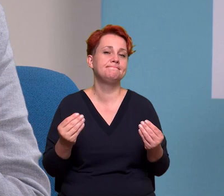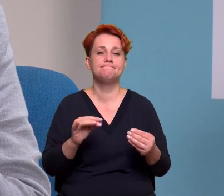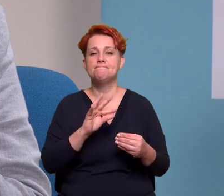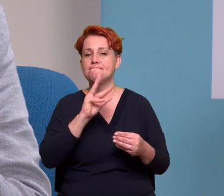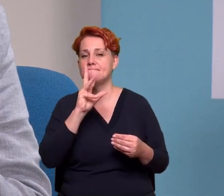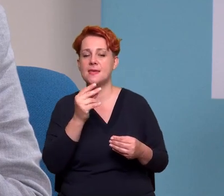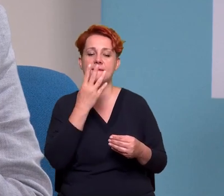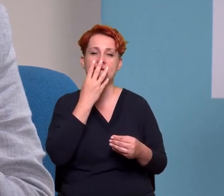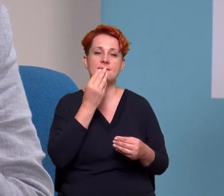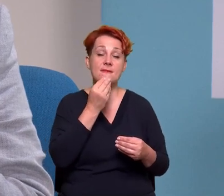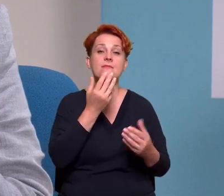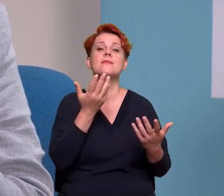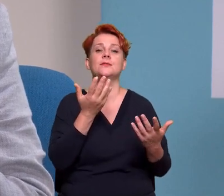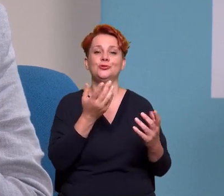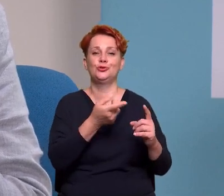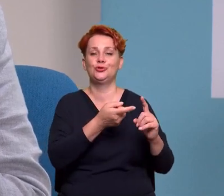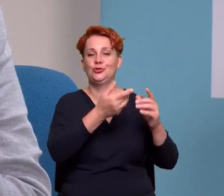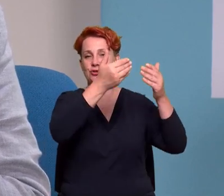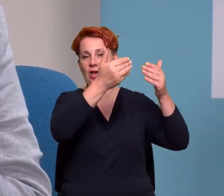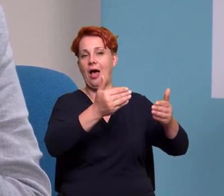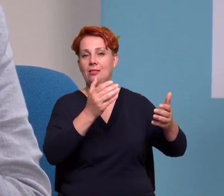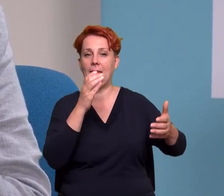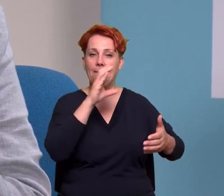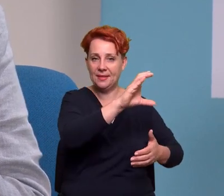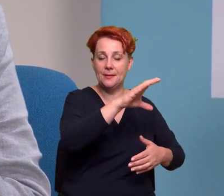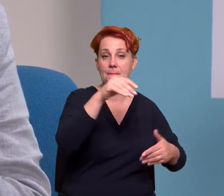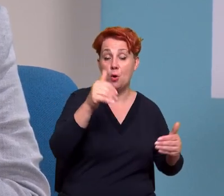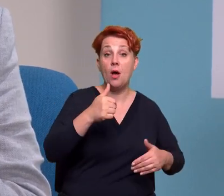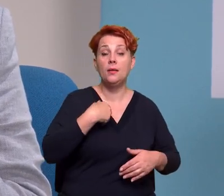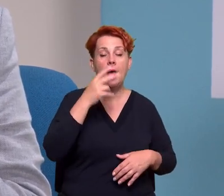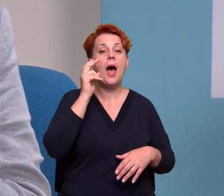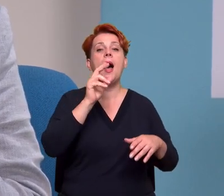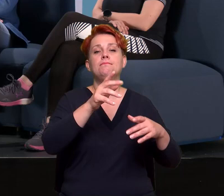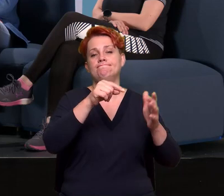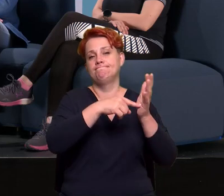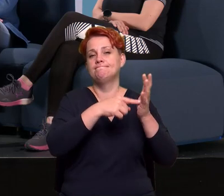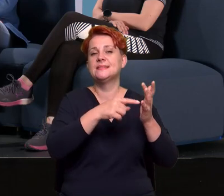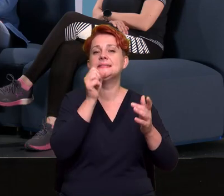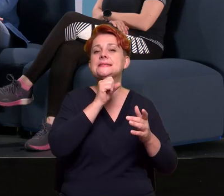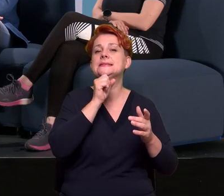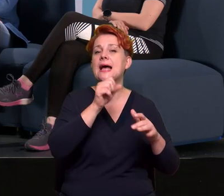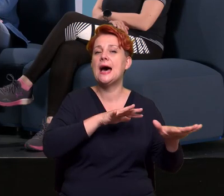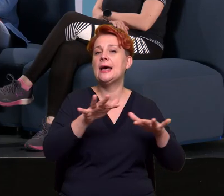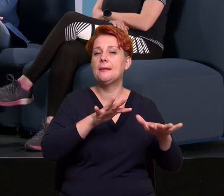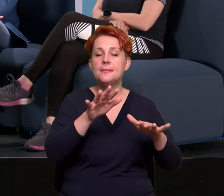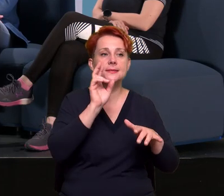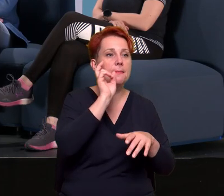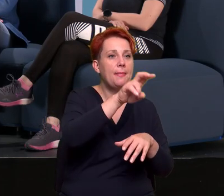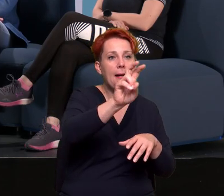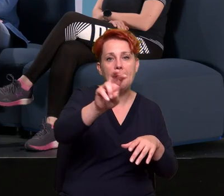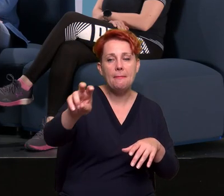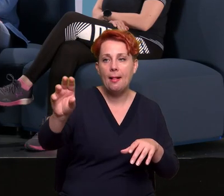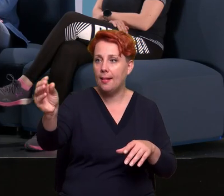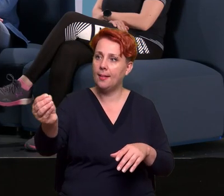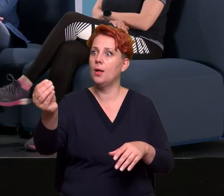pięknie wyglądają na ścianie. I ja, chodząc po antykwariatach, znalazłam takie zdjęcie, które mnie bardzo zainteresowało, bo po